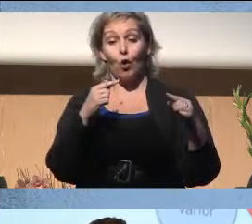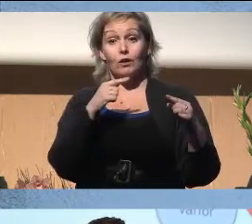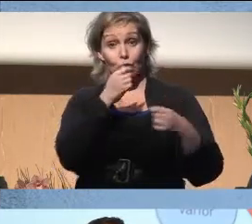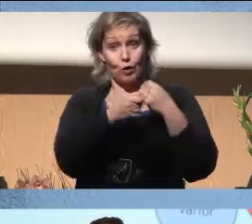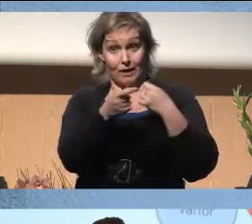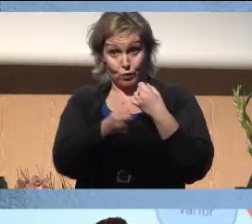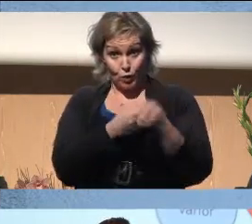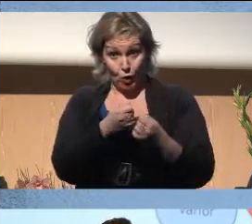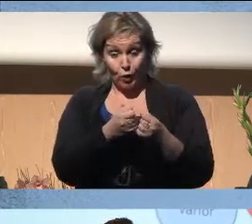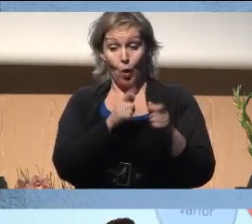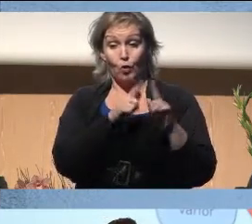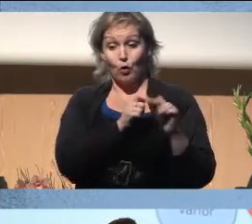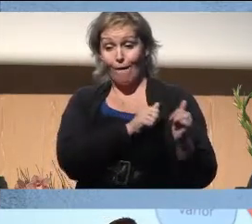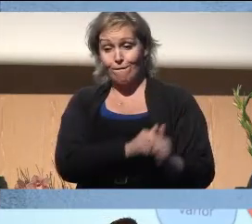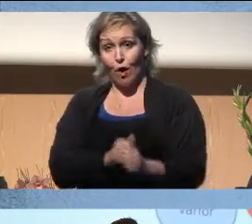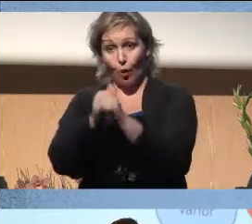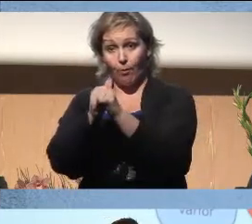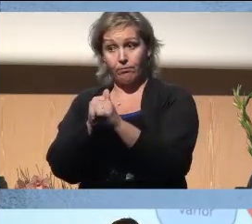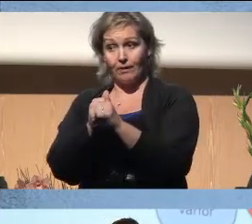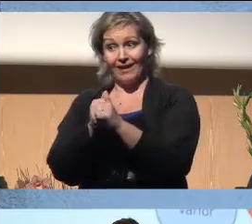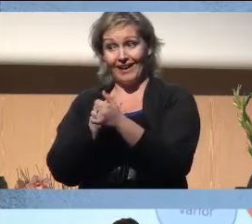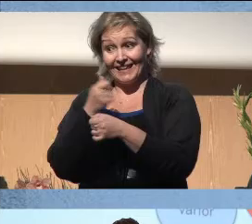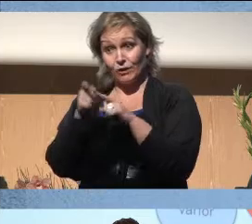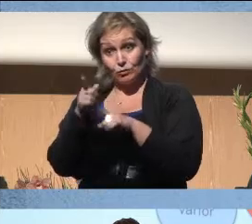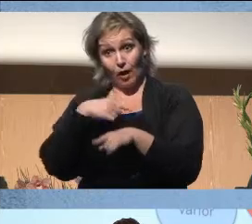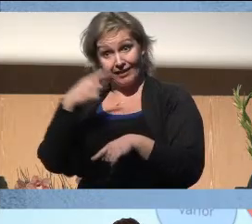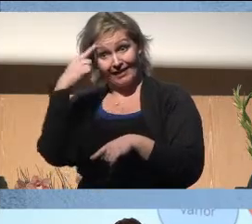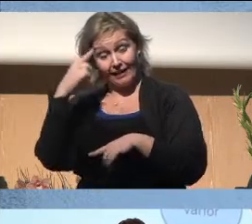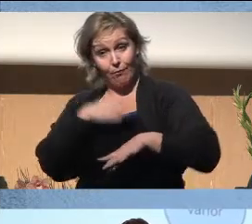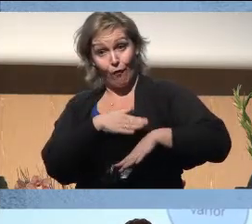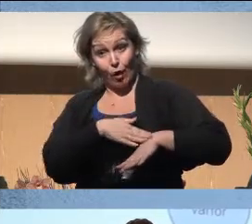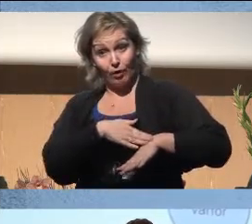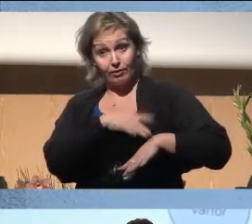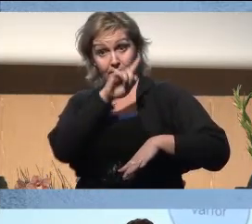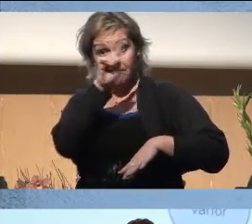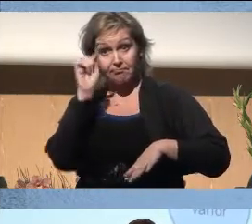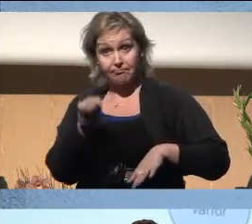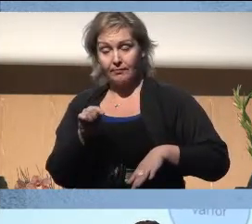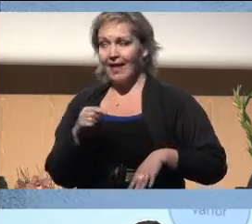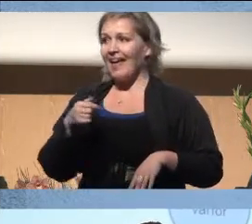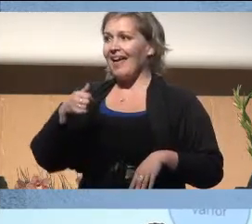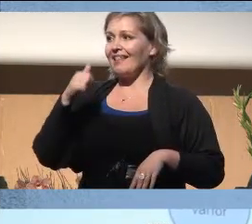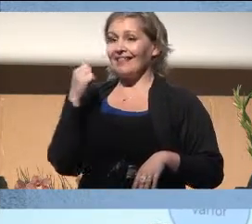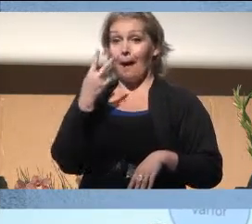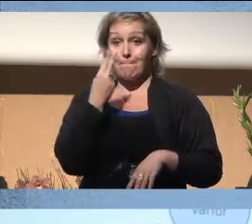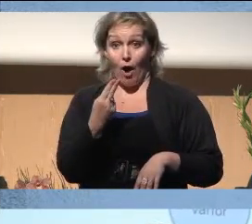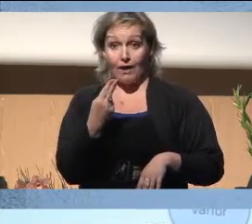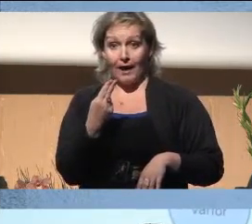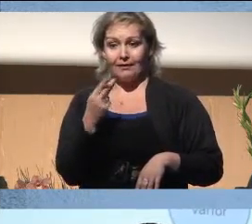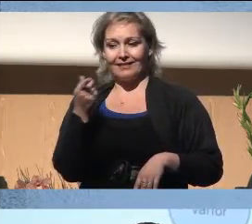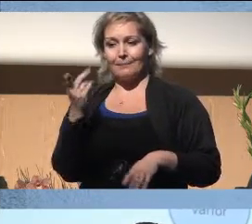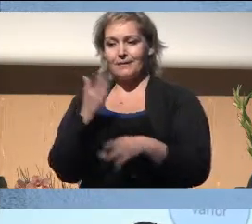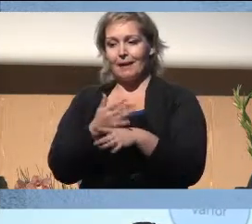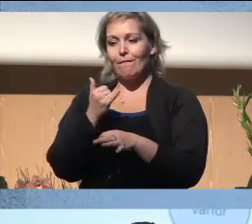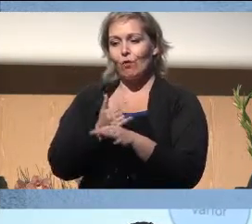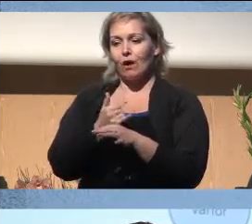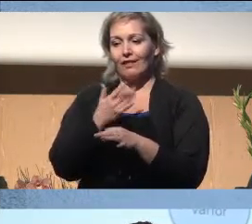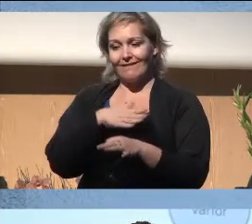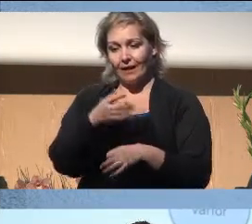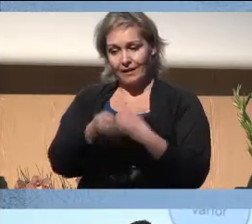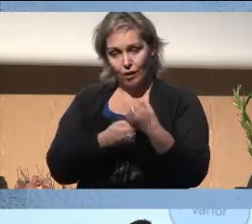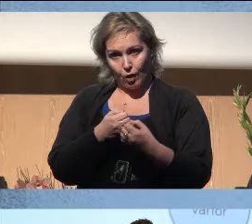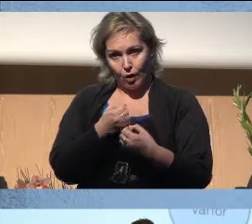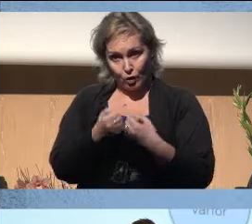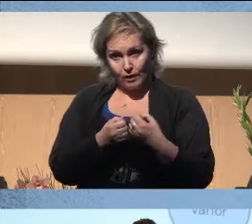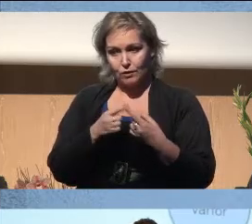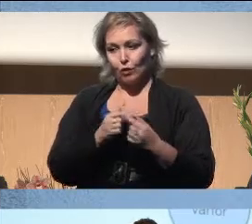göra och sen följer man upp. Gick det som vi tänkte oss? Det här paret, bestämma hur man ska vilja att det ska gå och